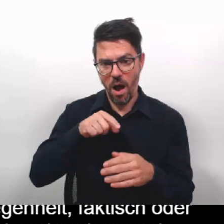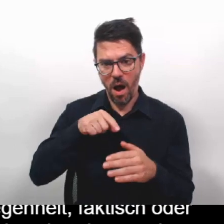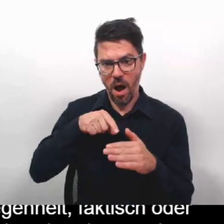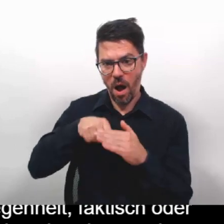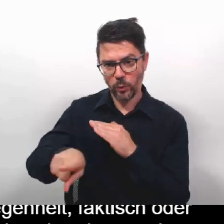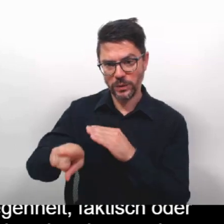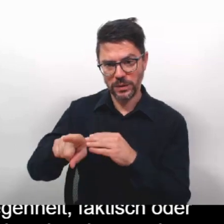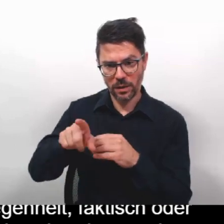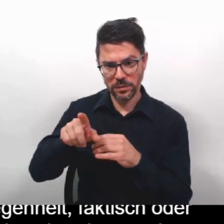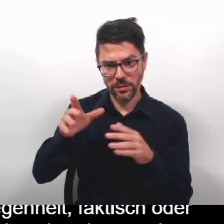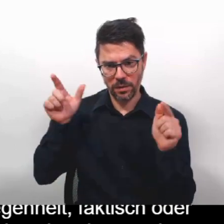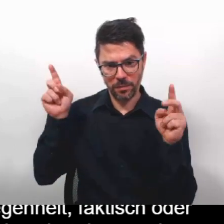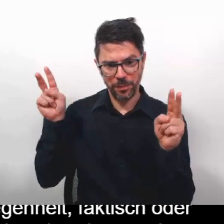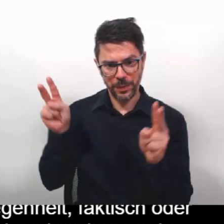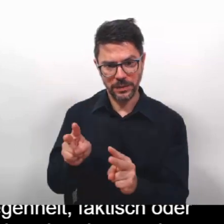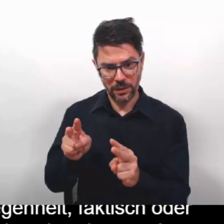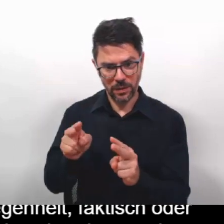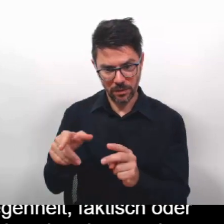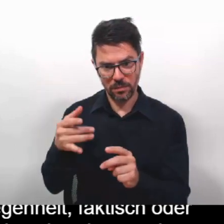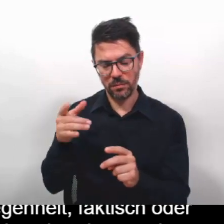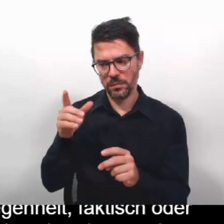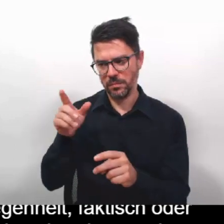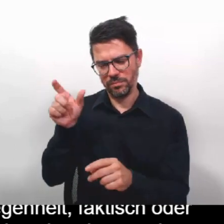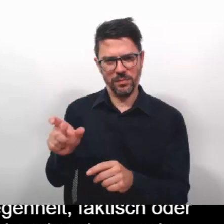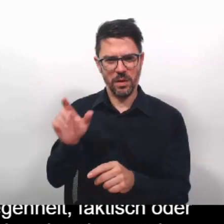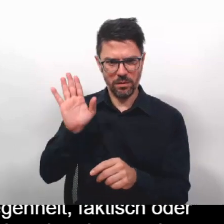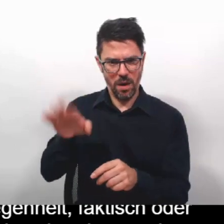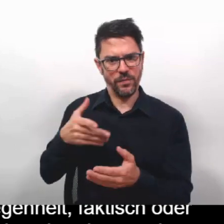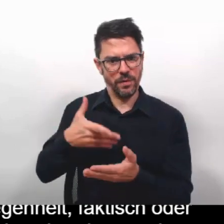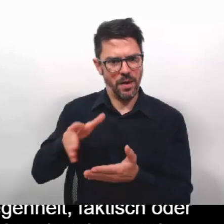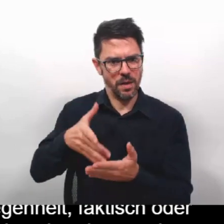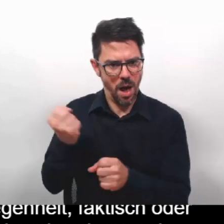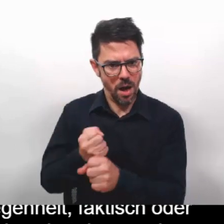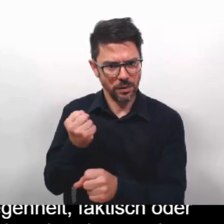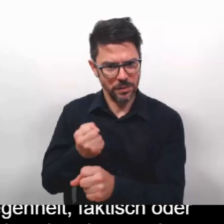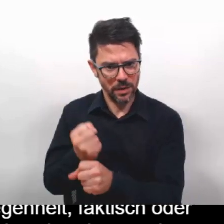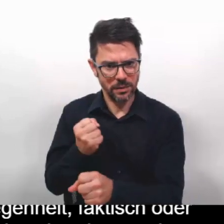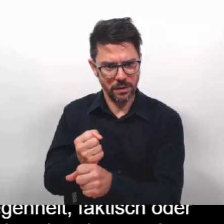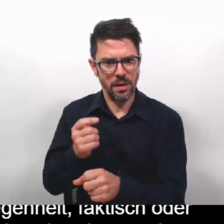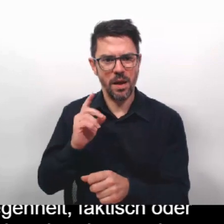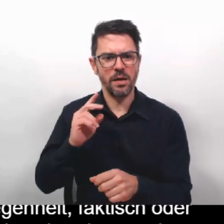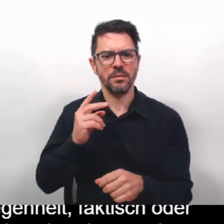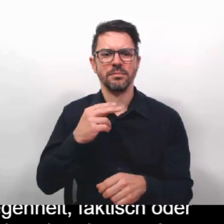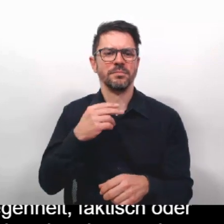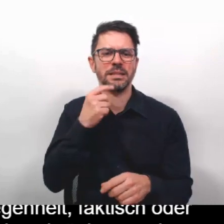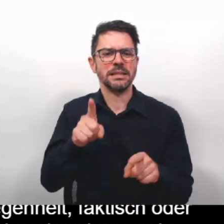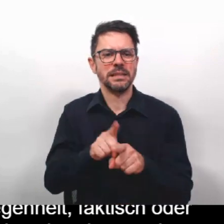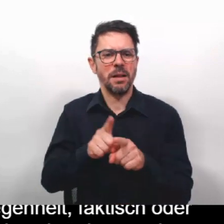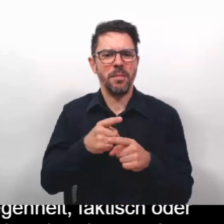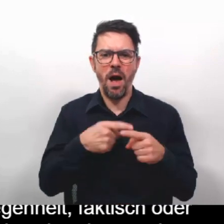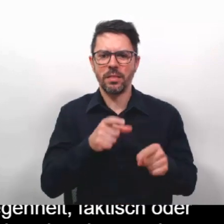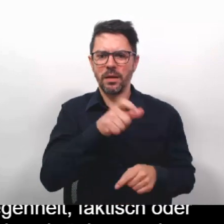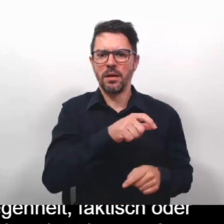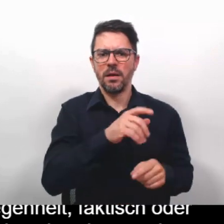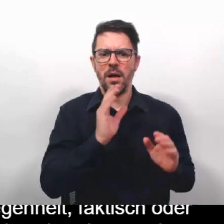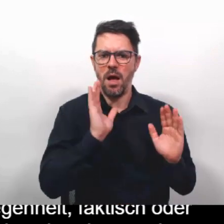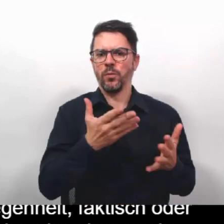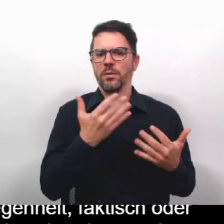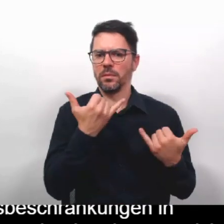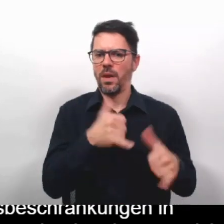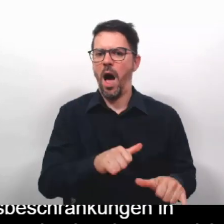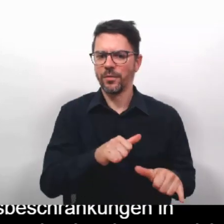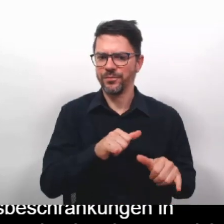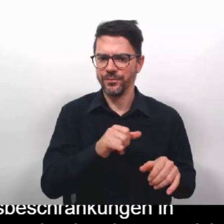Bitte? Schüler aus Berchtesgaden dürfen nicht in Schulen in anderen Landkreisen, aber wer Minister ist, darf schon in andere